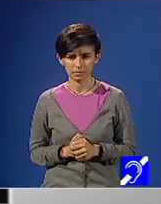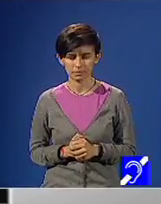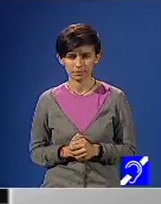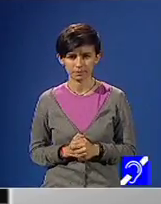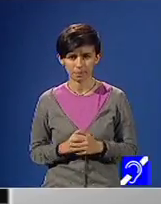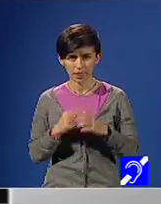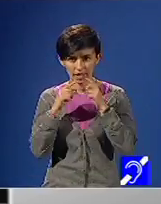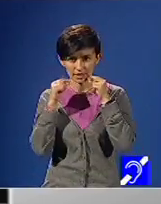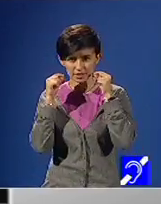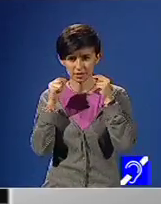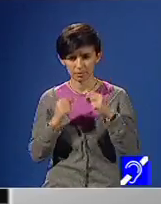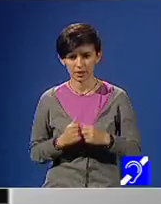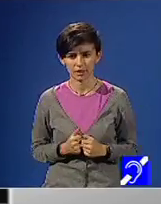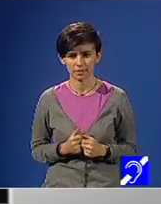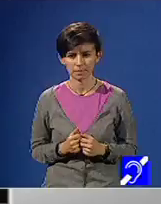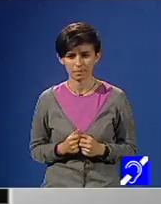în zâmbet,